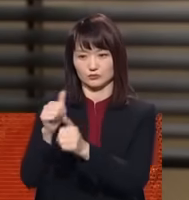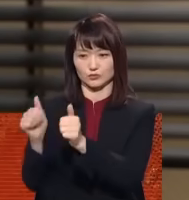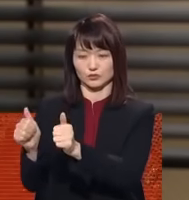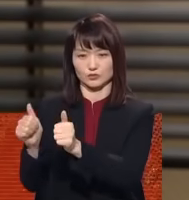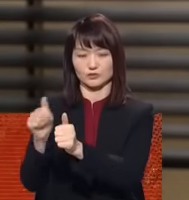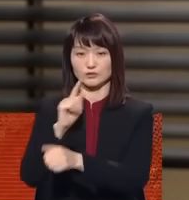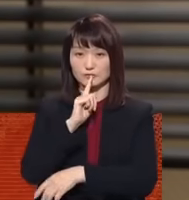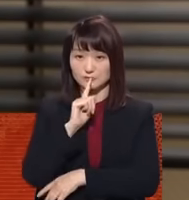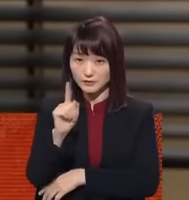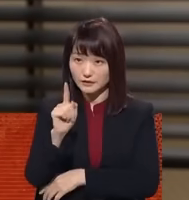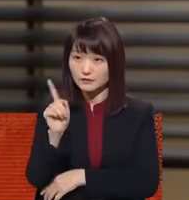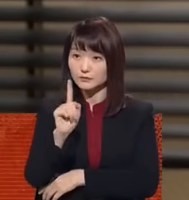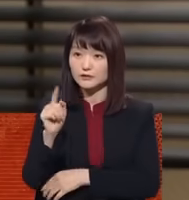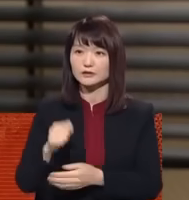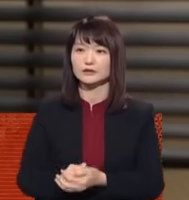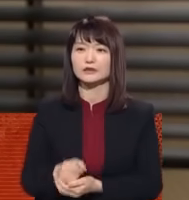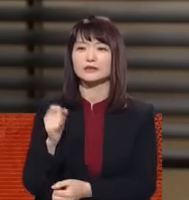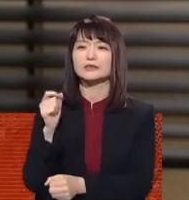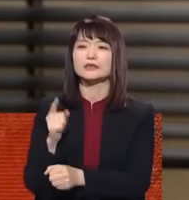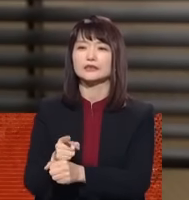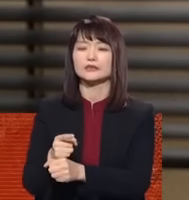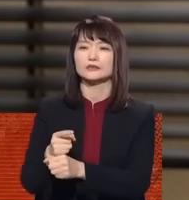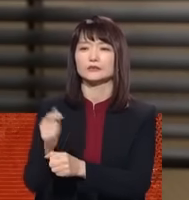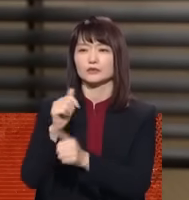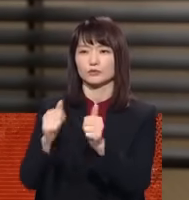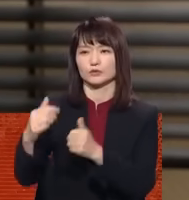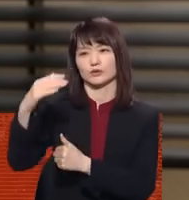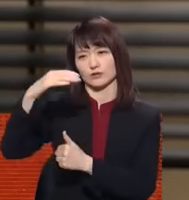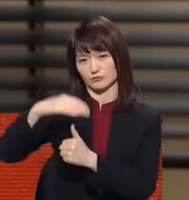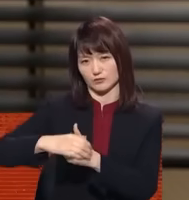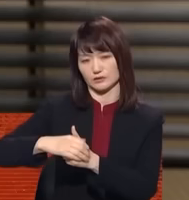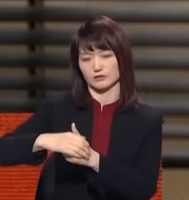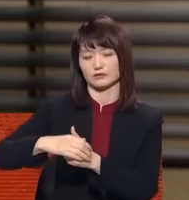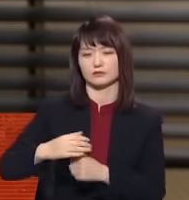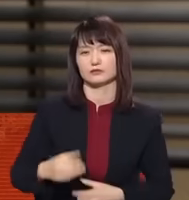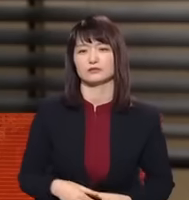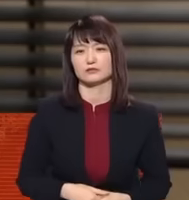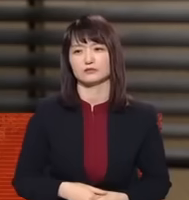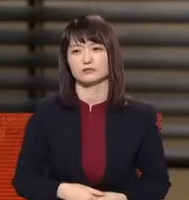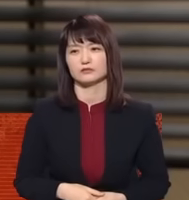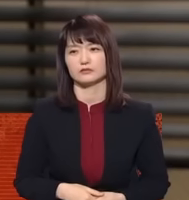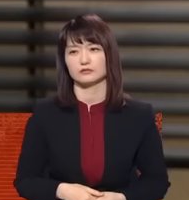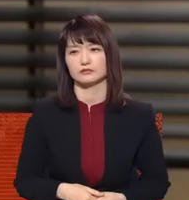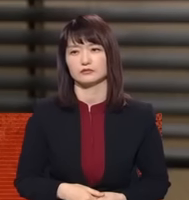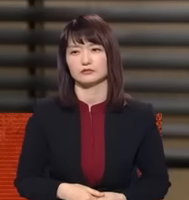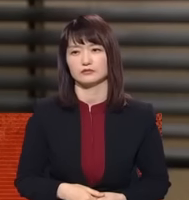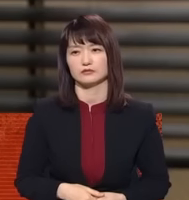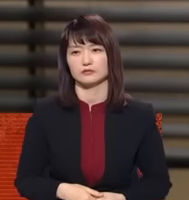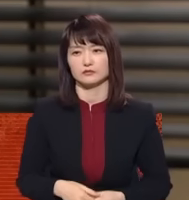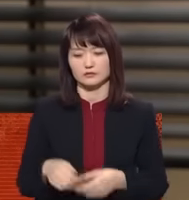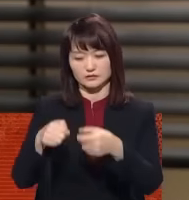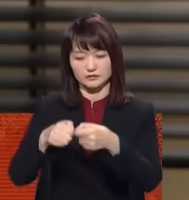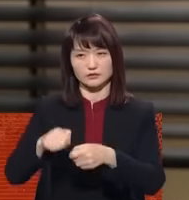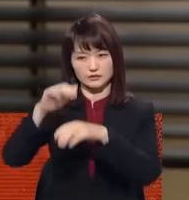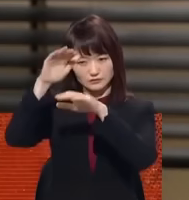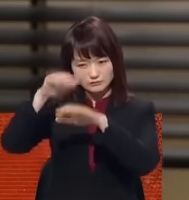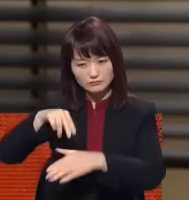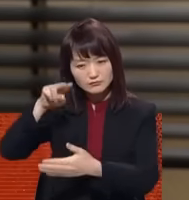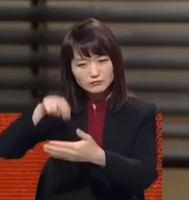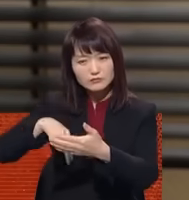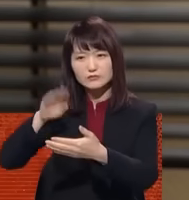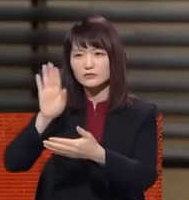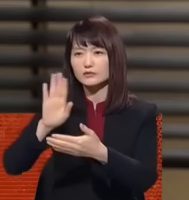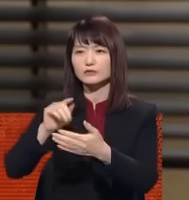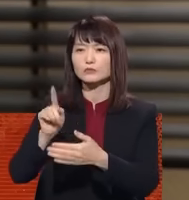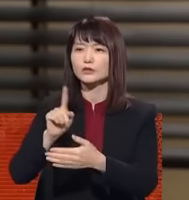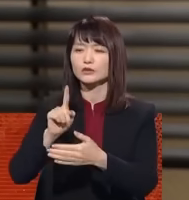얘기를 했다라는 것은 이미 위임을 했다라고 봐야 할 것 같습니다. 저도 뭐 여러 가지 여기서 자세한 내용을 다 읽어보지 않은 상황에서